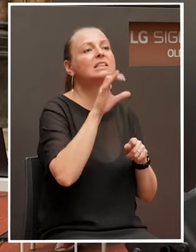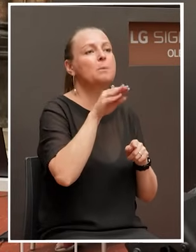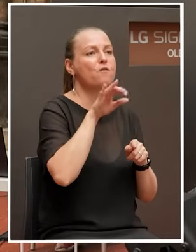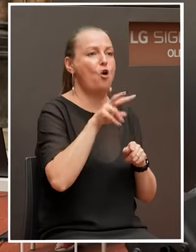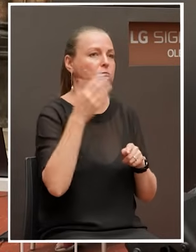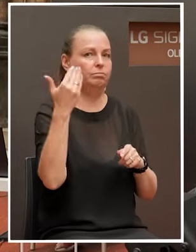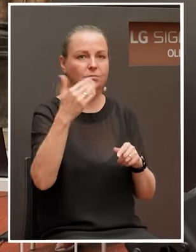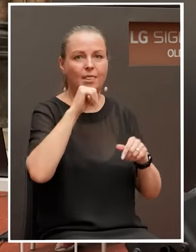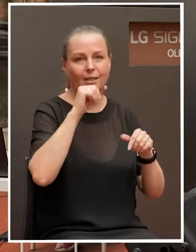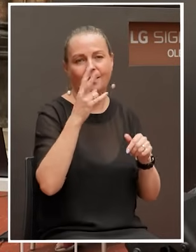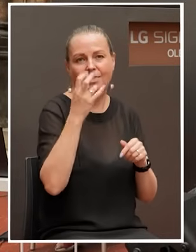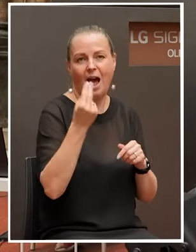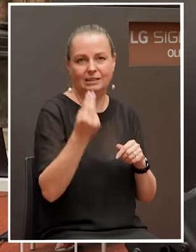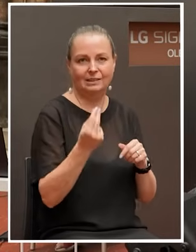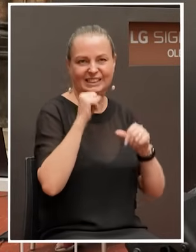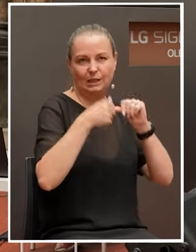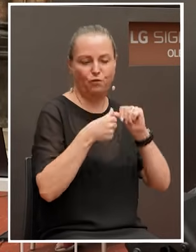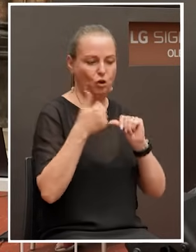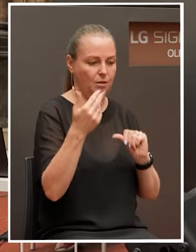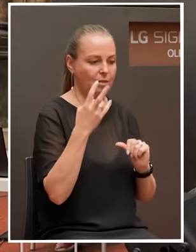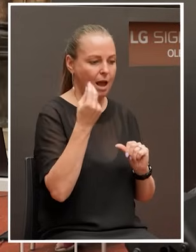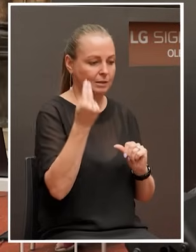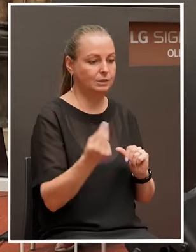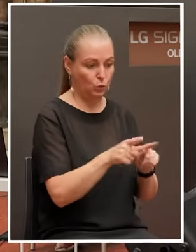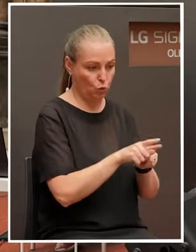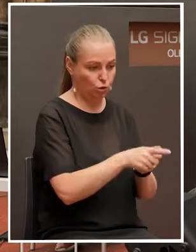нации. Вот вам